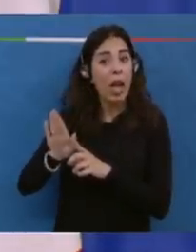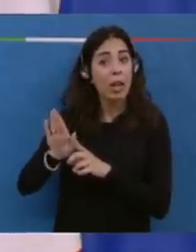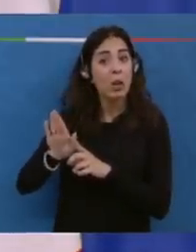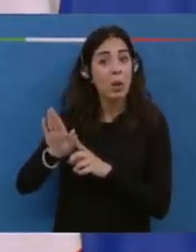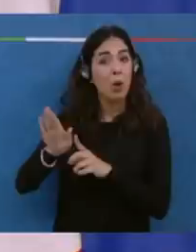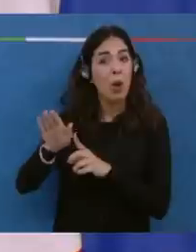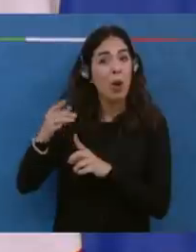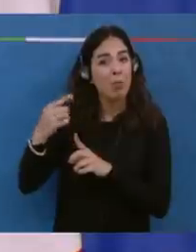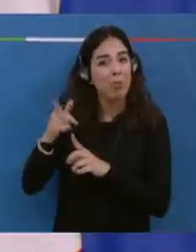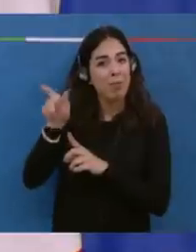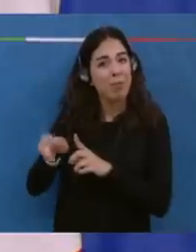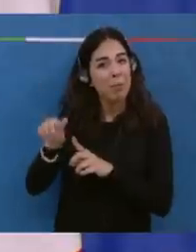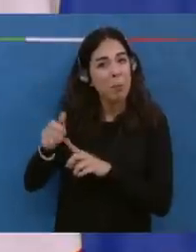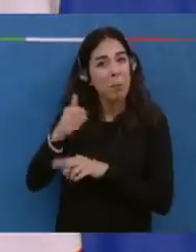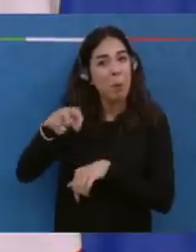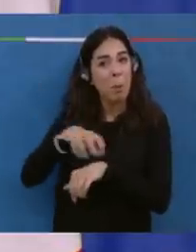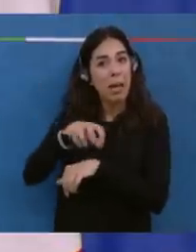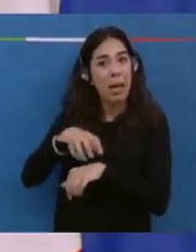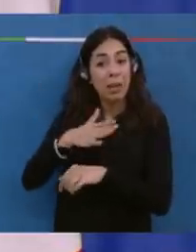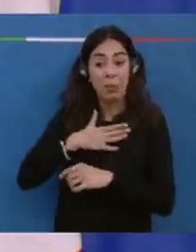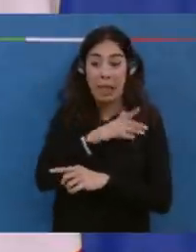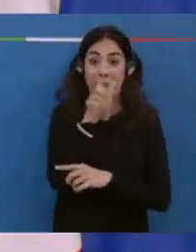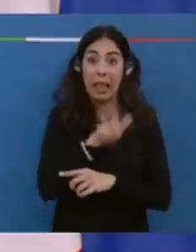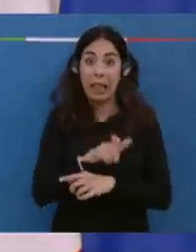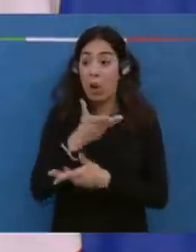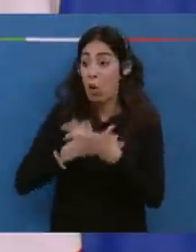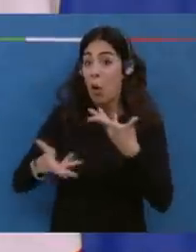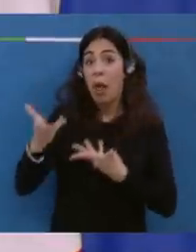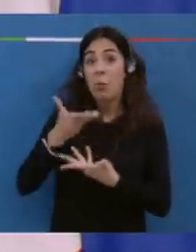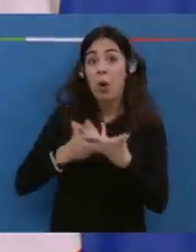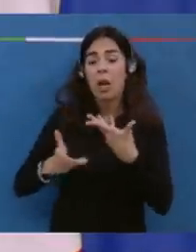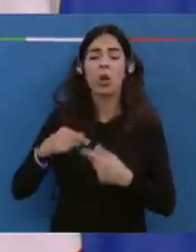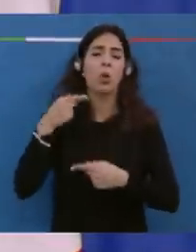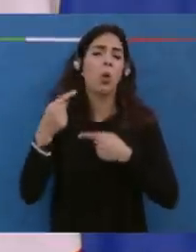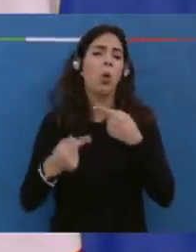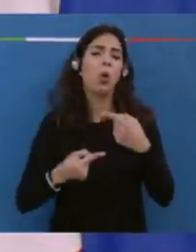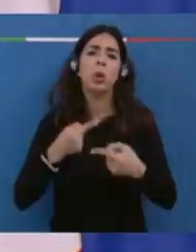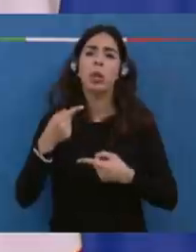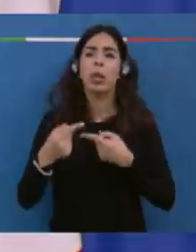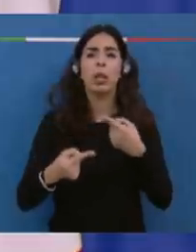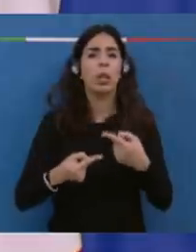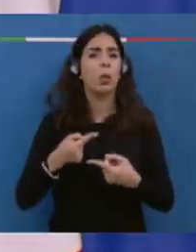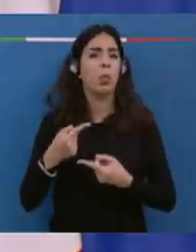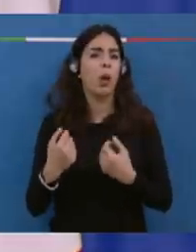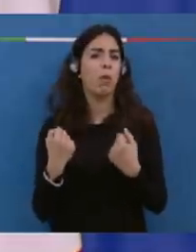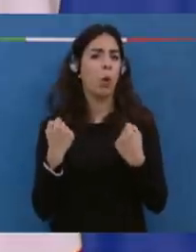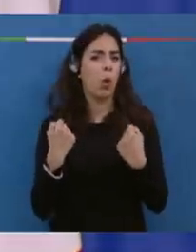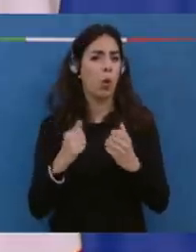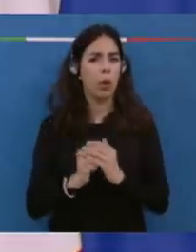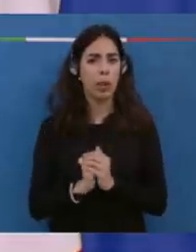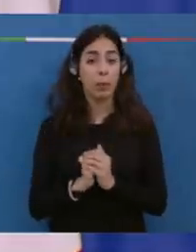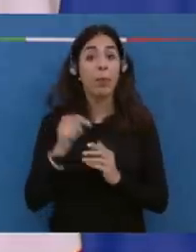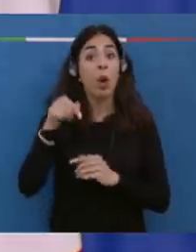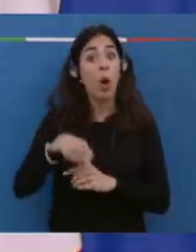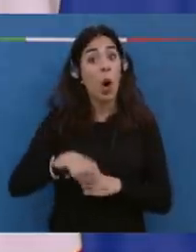ministro da barbe l'italia continua a essere sempre più fertile sempre più viva e la giornata